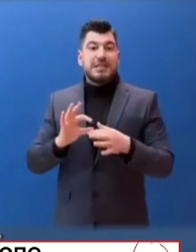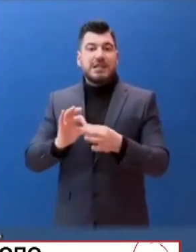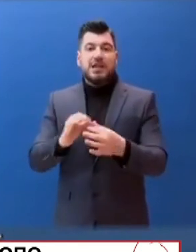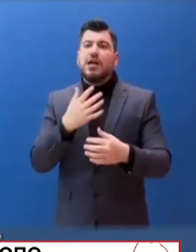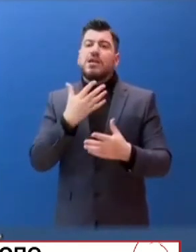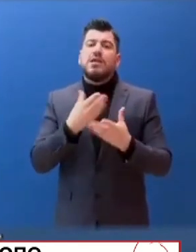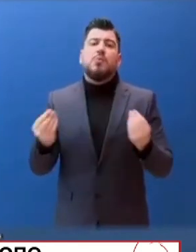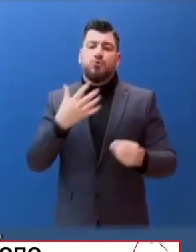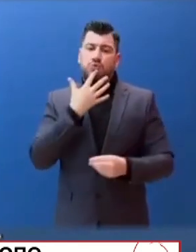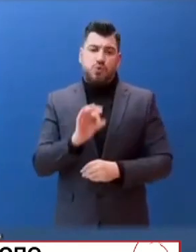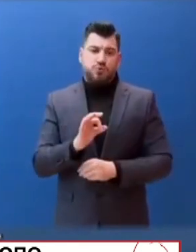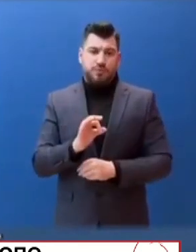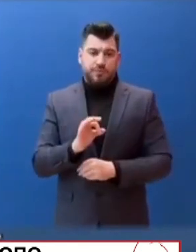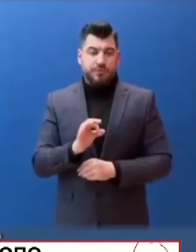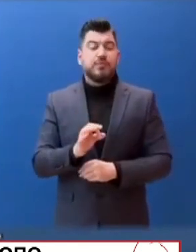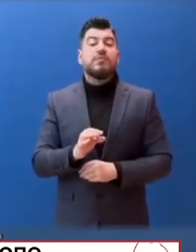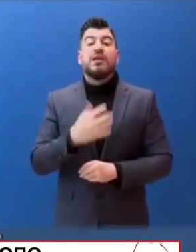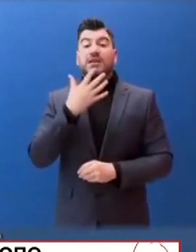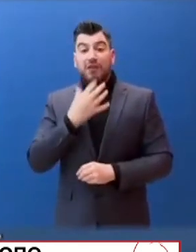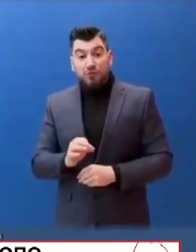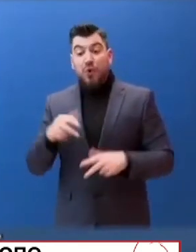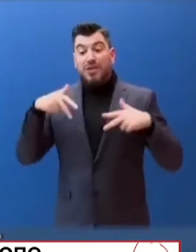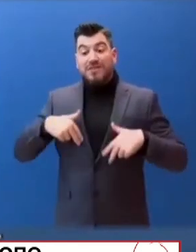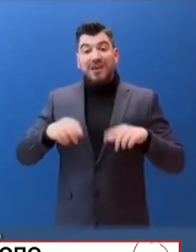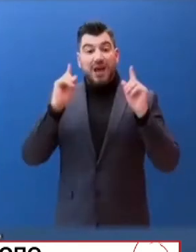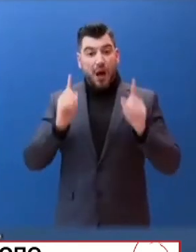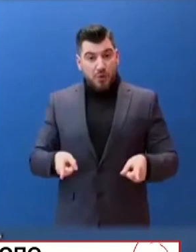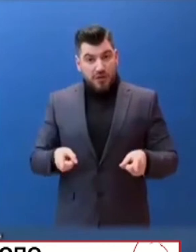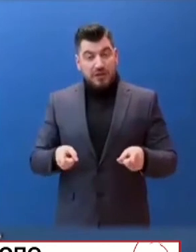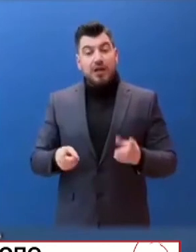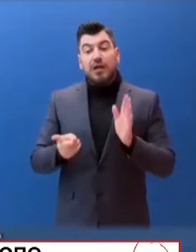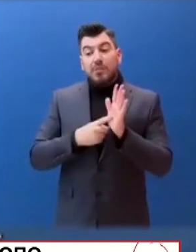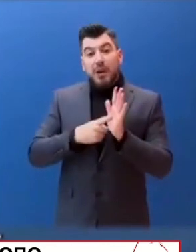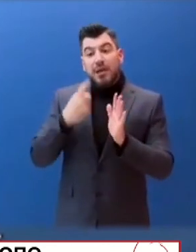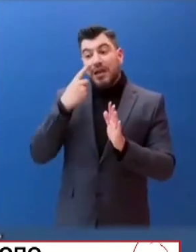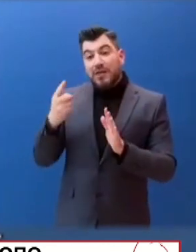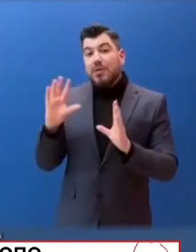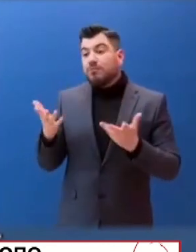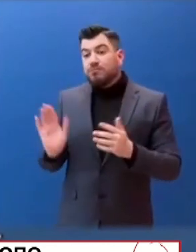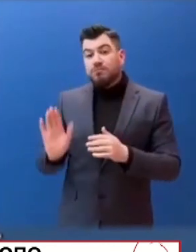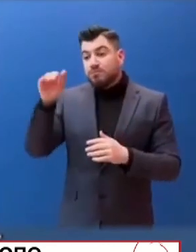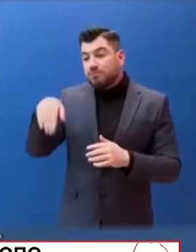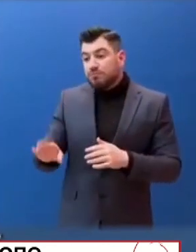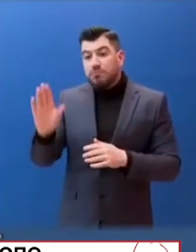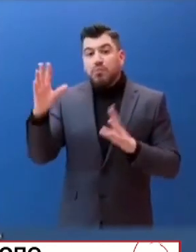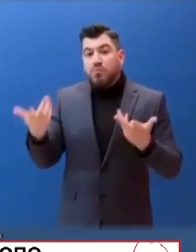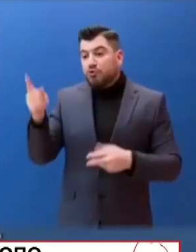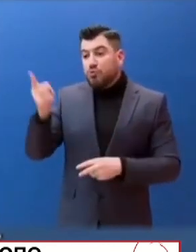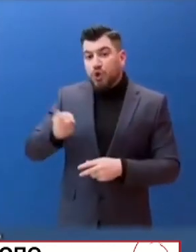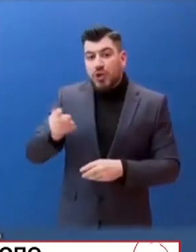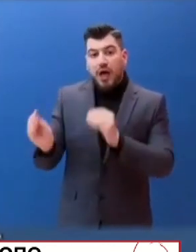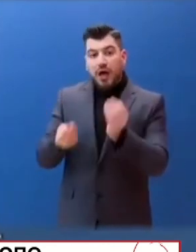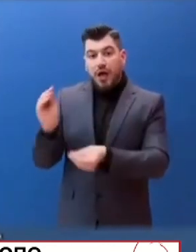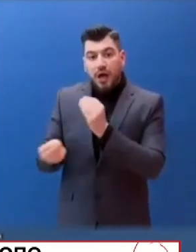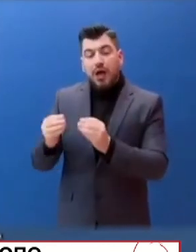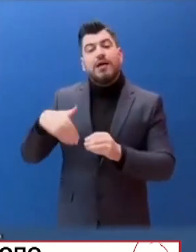παράγοντες. Γι' αυτό και οι αποφάσεις για την αντιμετώπιση της δεν μπορεί παρά να προσδιορίζονται διαρκώς στα νέα δεδομένα που ανακύπτουν